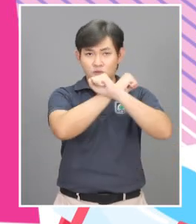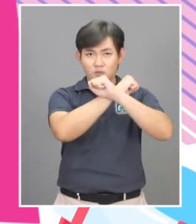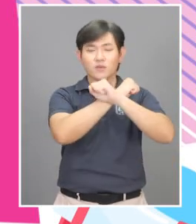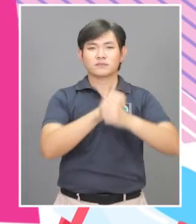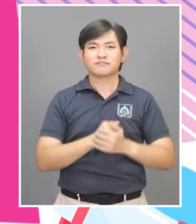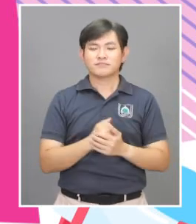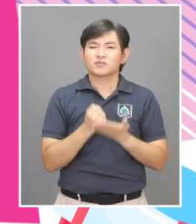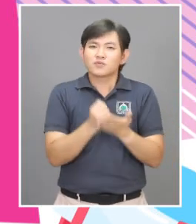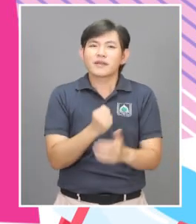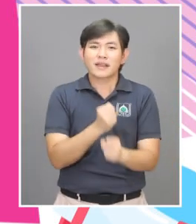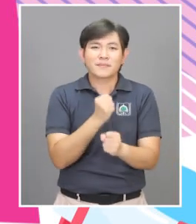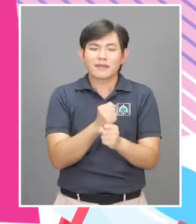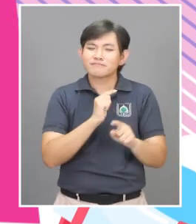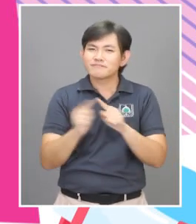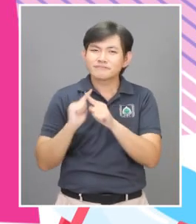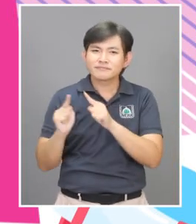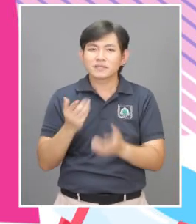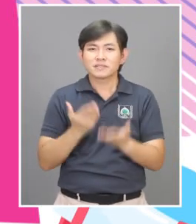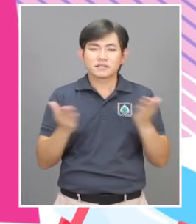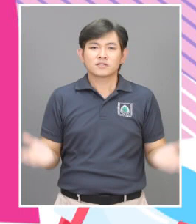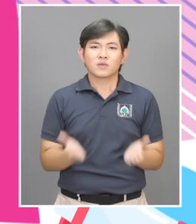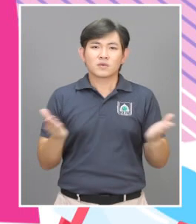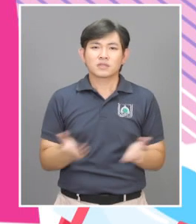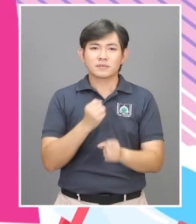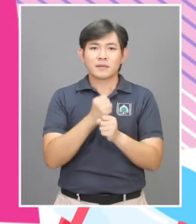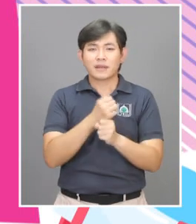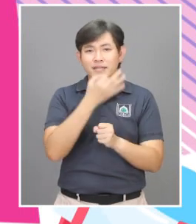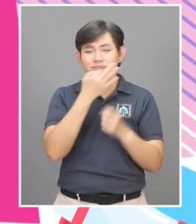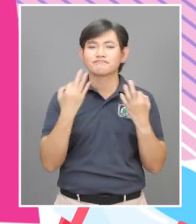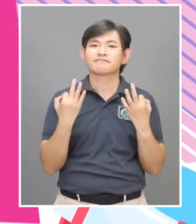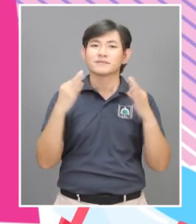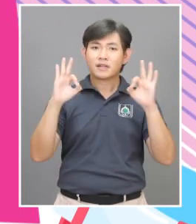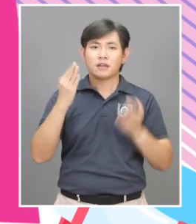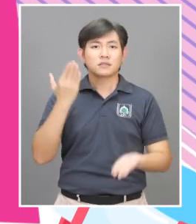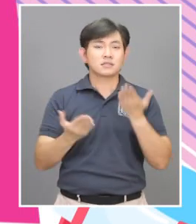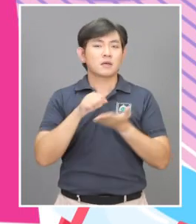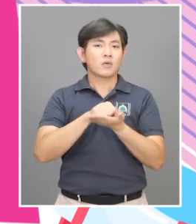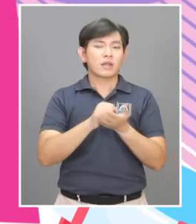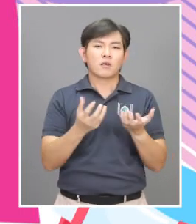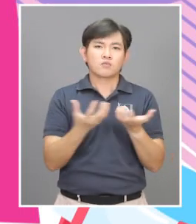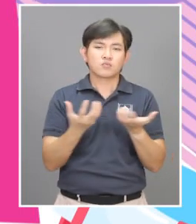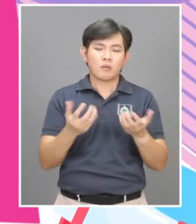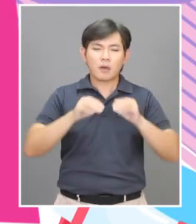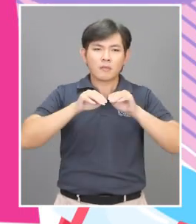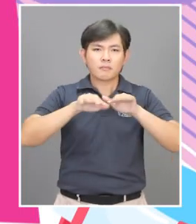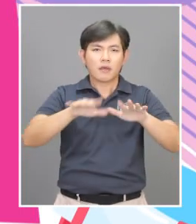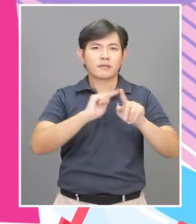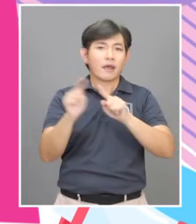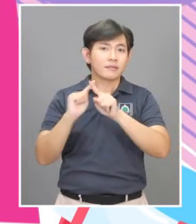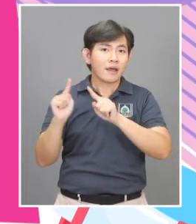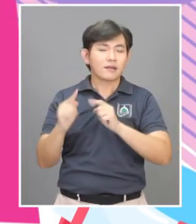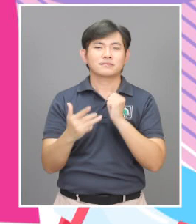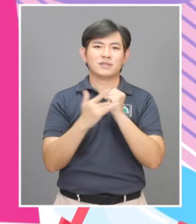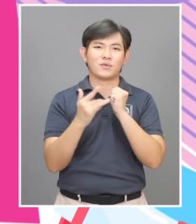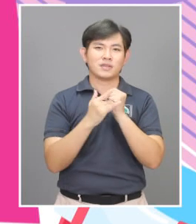พื่อการมีงานทำตลอดจนได้รับการส่งเสริมประกอบอาชีพอิสระและบริการสื่อสิ่งอำนวยความสะดวกเทคโนโ